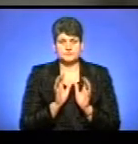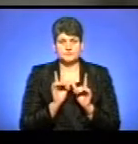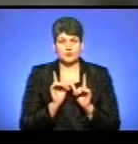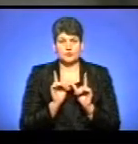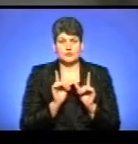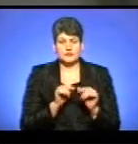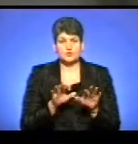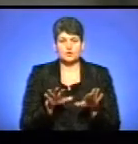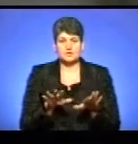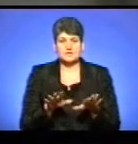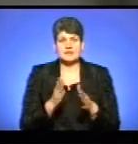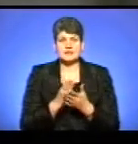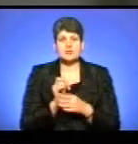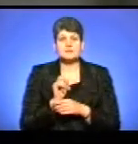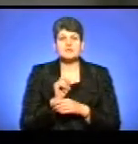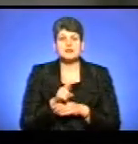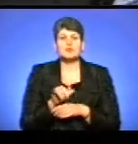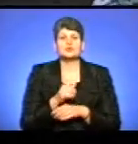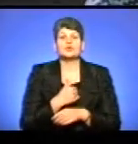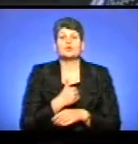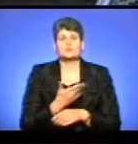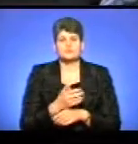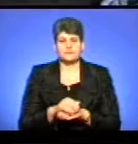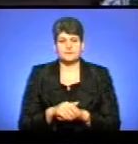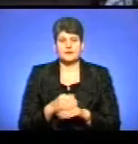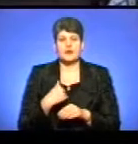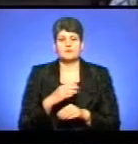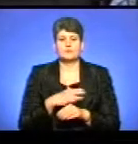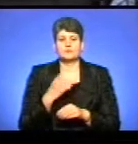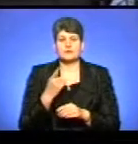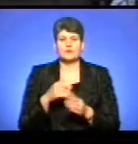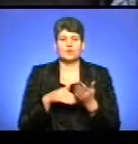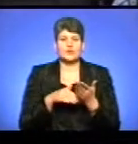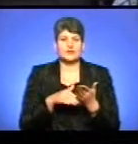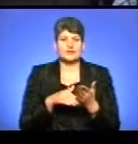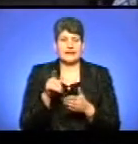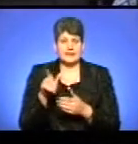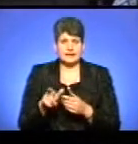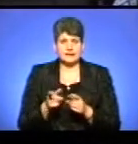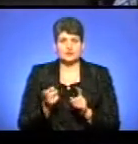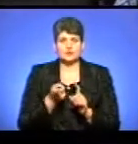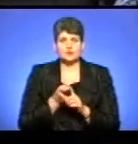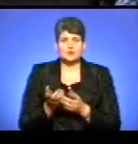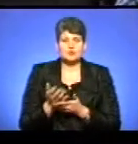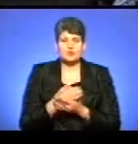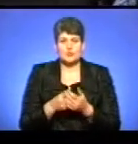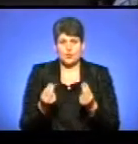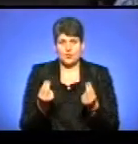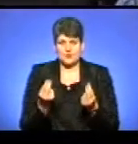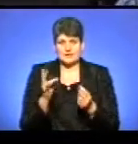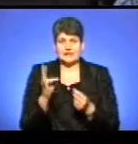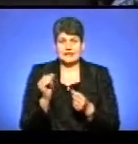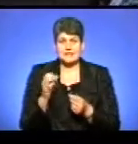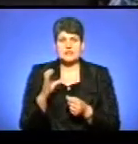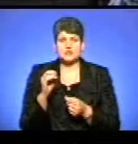добратися до місця їхнього призначення, де вони хочуть. Я був одним з волонтерів, який долучився до збору коштів на